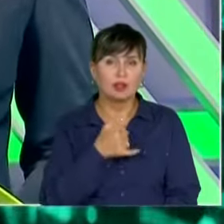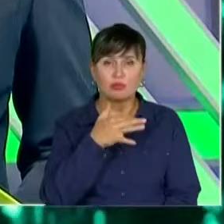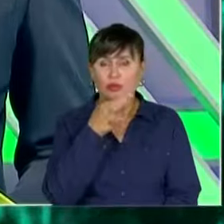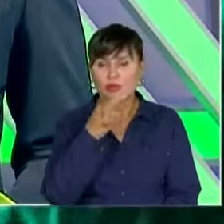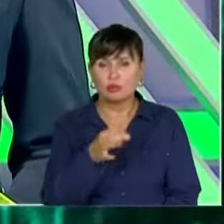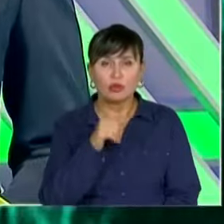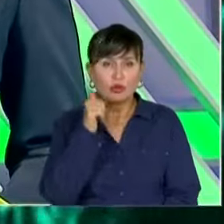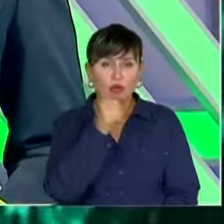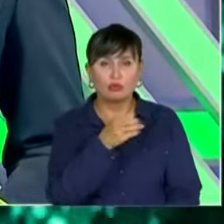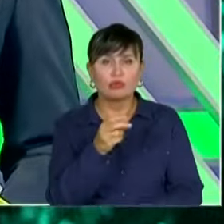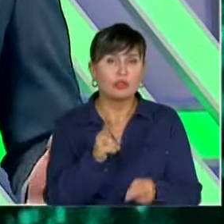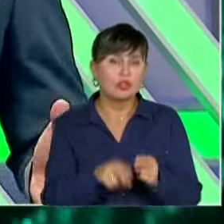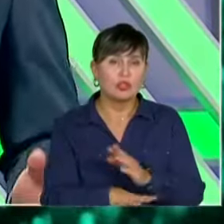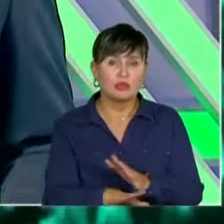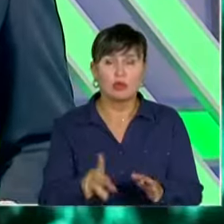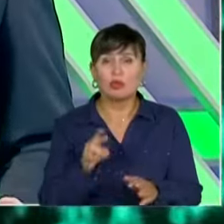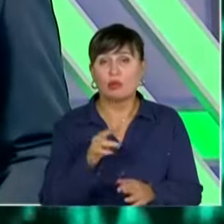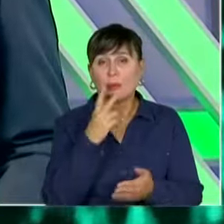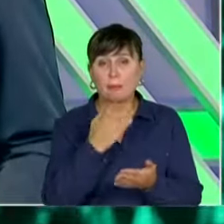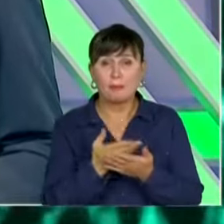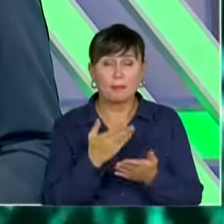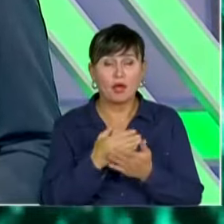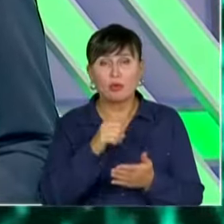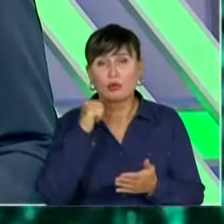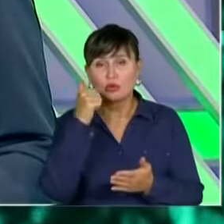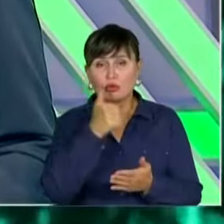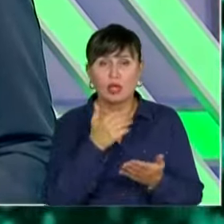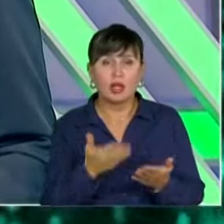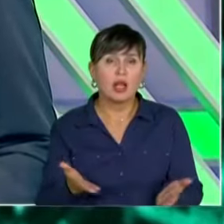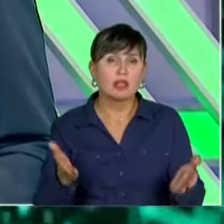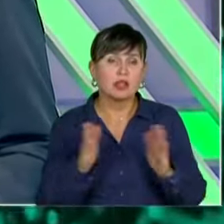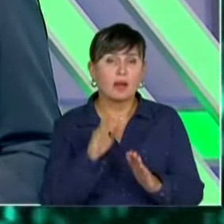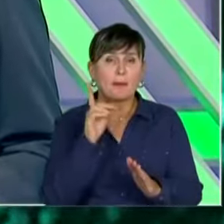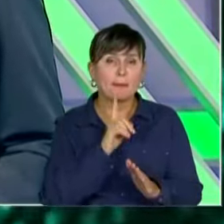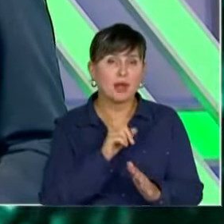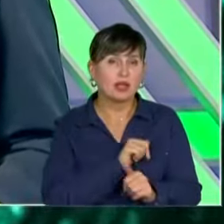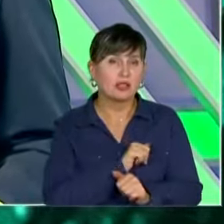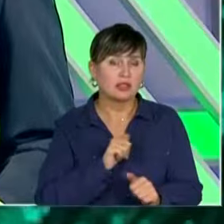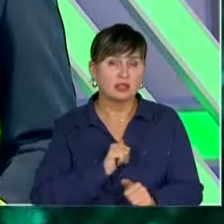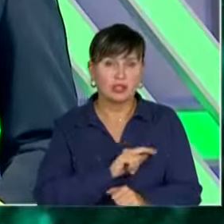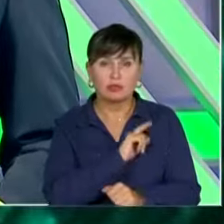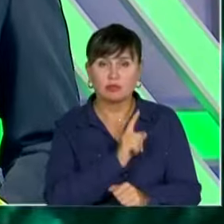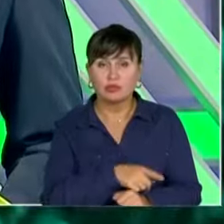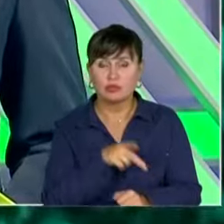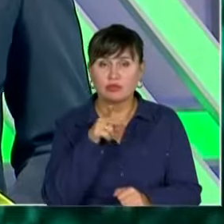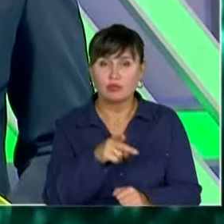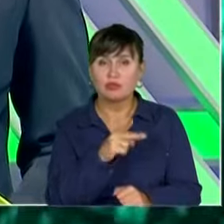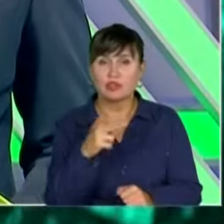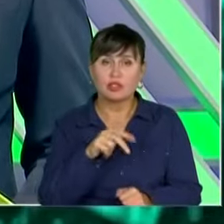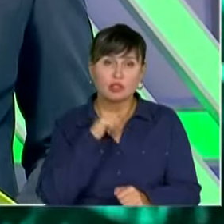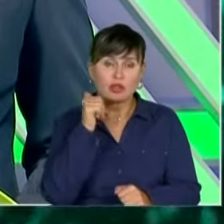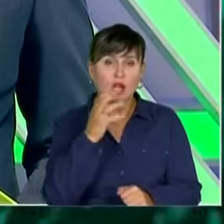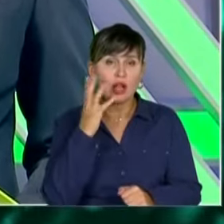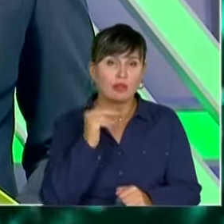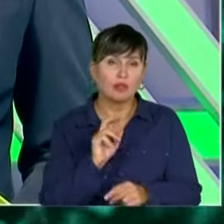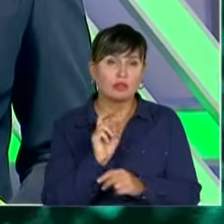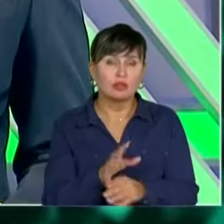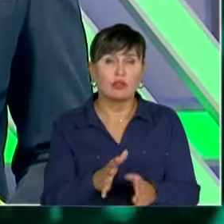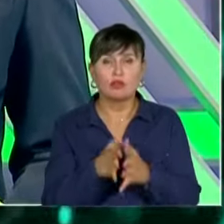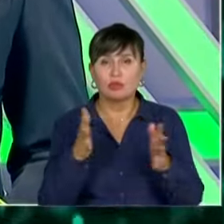год еще не завершился, но показатель прошлого года остается пока самым рекордным. В 2023 году Алматы посетили